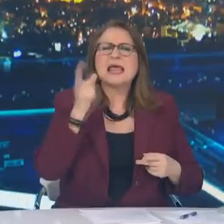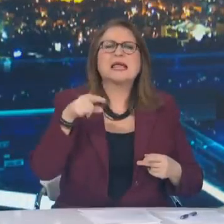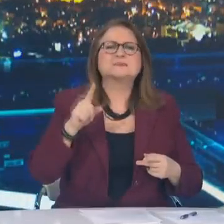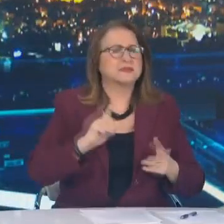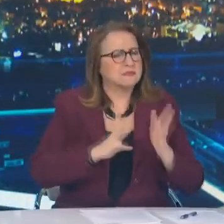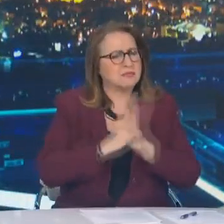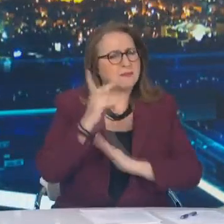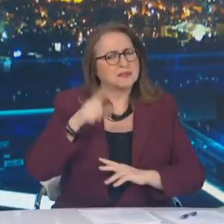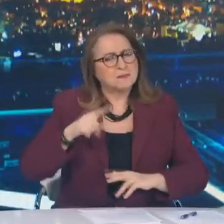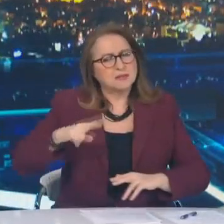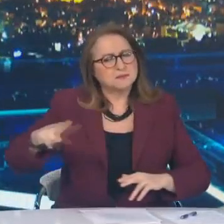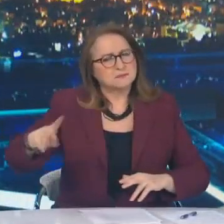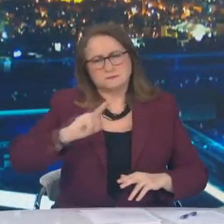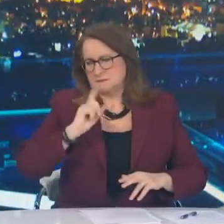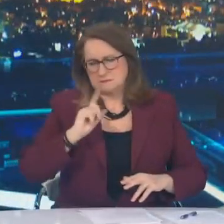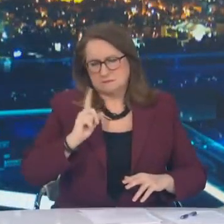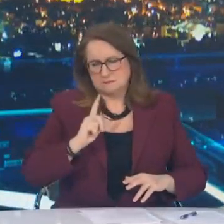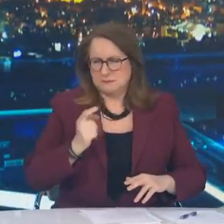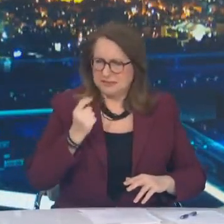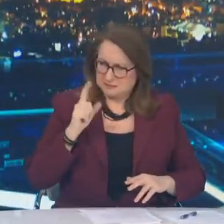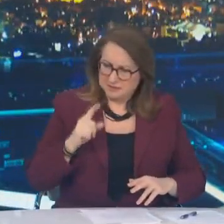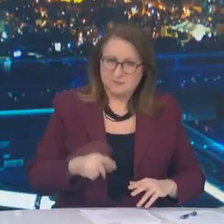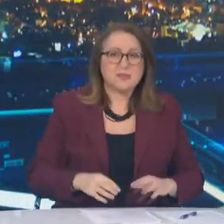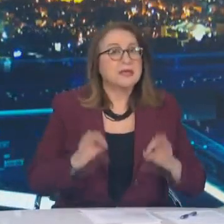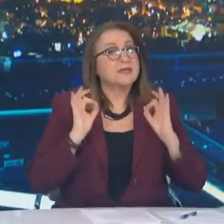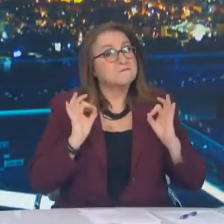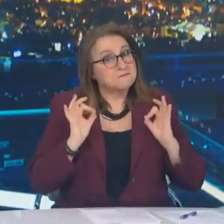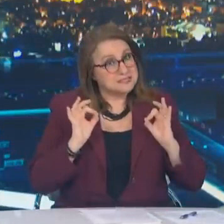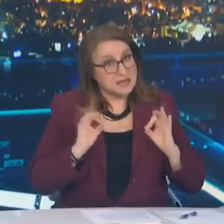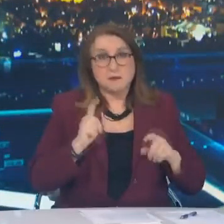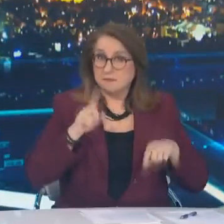Προφανώς υπάρχουν και θάνατοι εκτός ΜΕΘ, πάντα υπήρχαν. Είναι πολύ μικρό το ποσοστό όμως